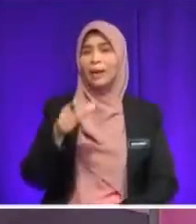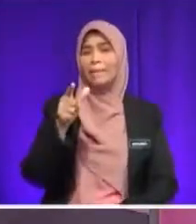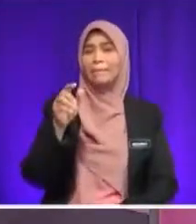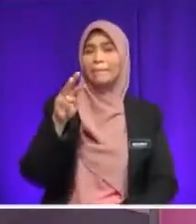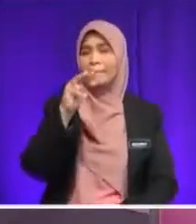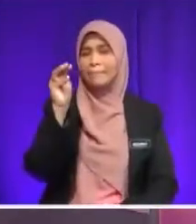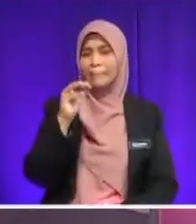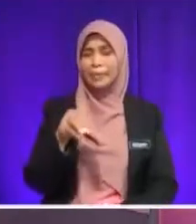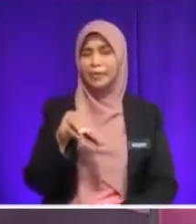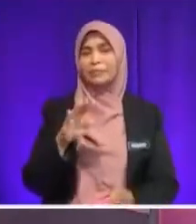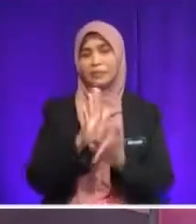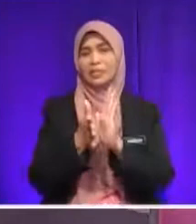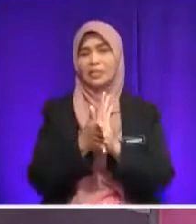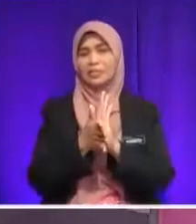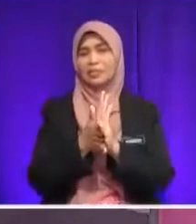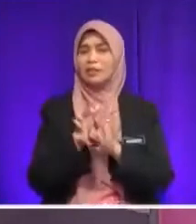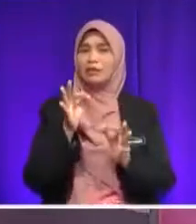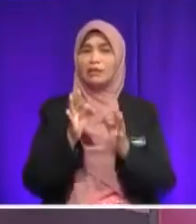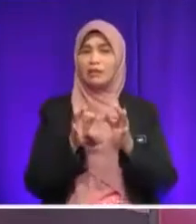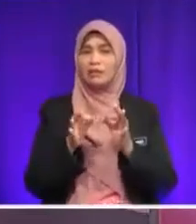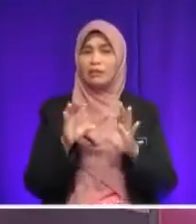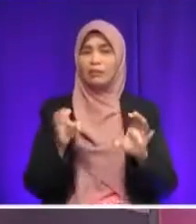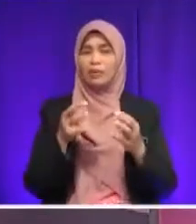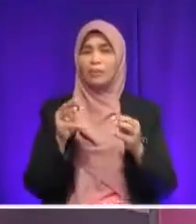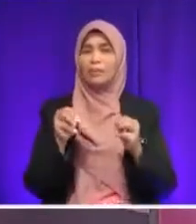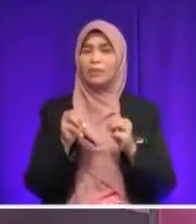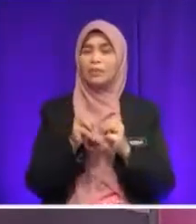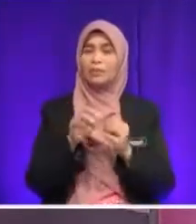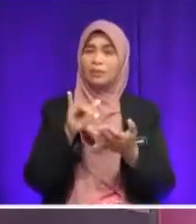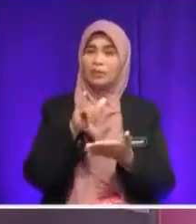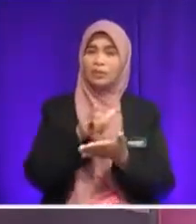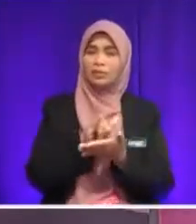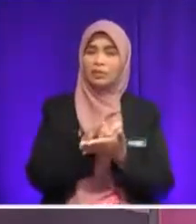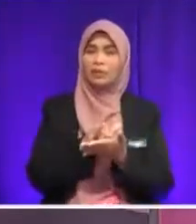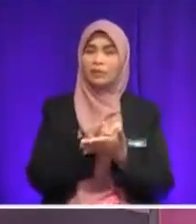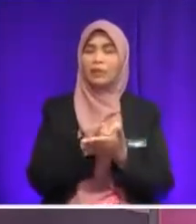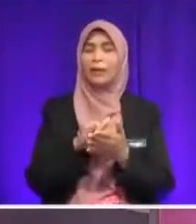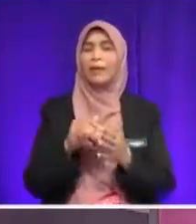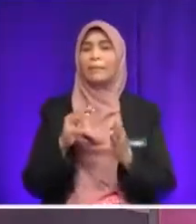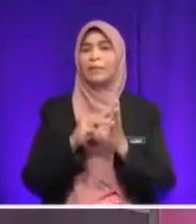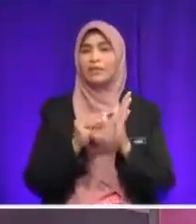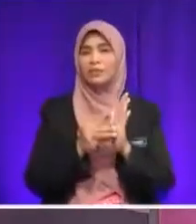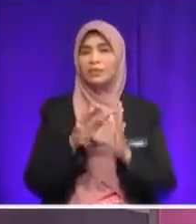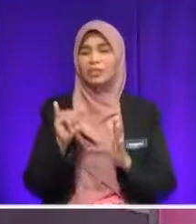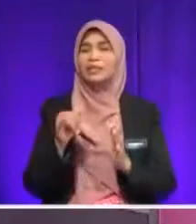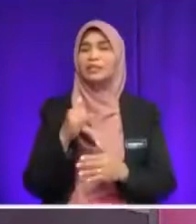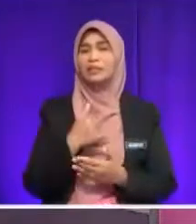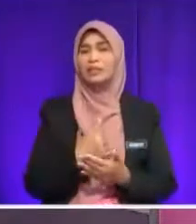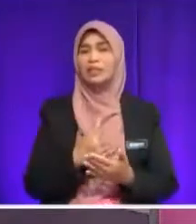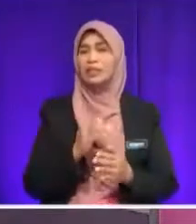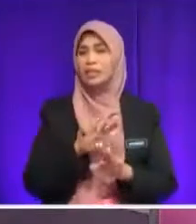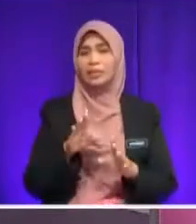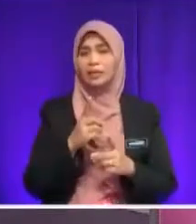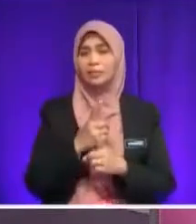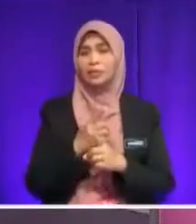ah jadi setirnya Hah sekiranya pembacaan AlQuran yang main discount hahaha oke Ini